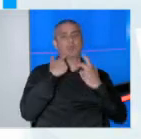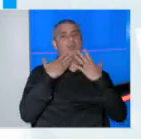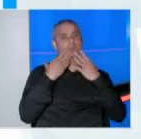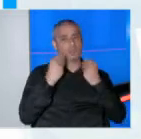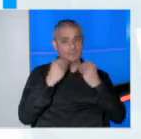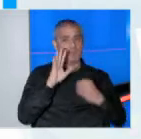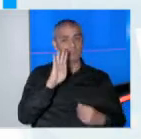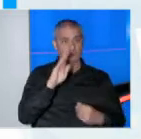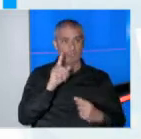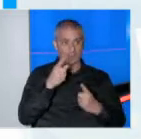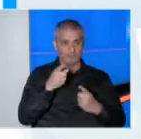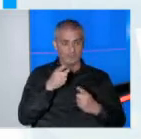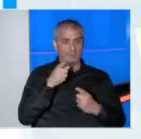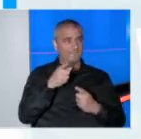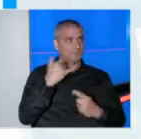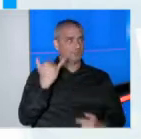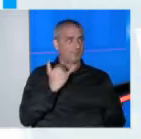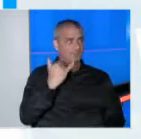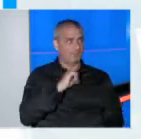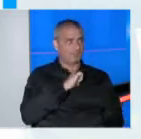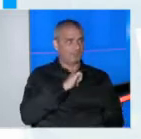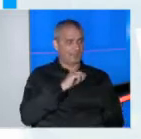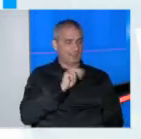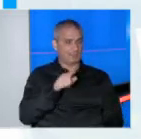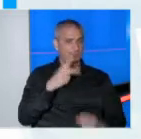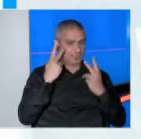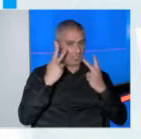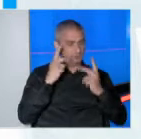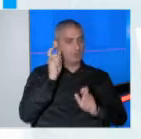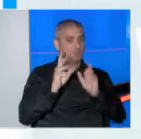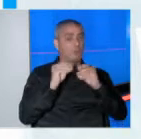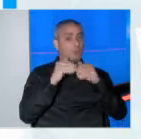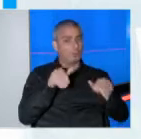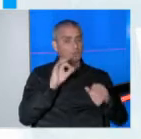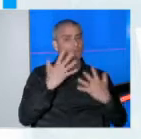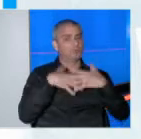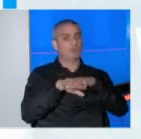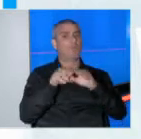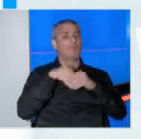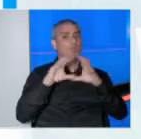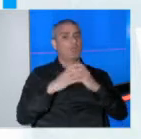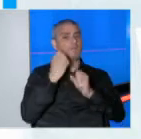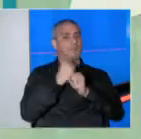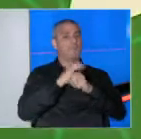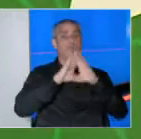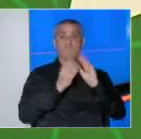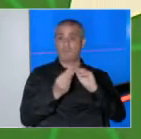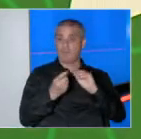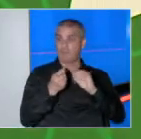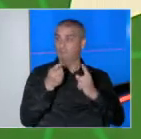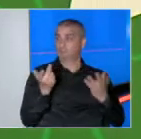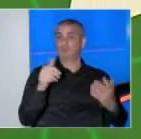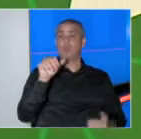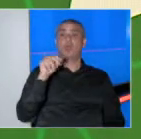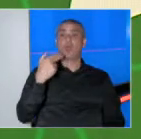לבוז'י על המקרה, ועל כך שתמיד הוא מתעניין בתחום החשוב הזה של אנשים עם מוגבלות ושל השילוב שלהם בחברה, בעבודה ובכלל. אז